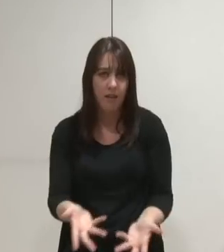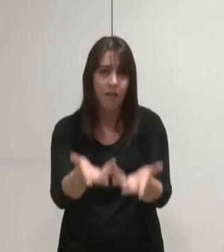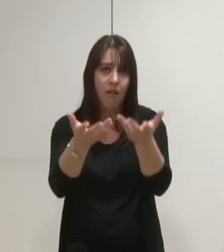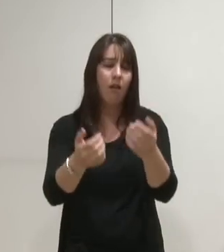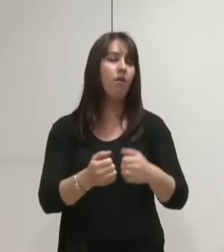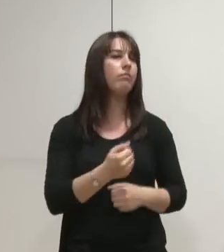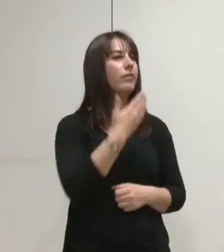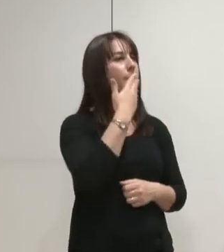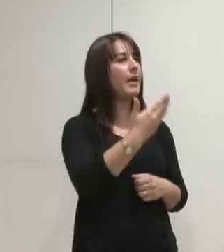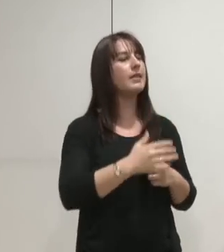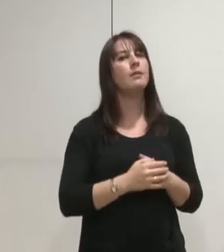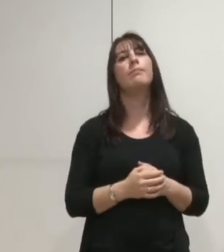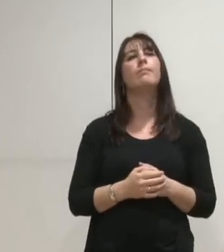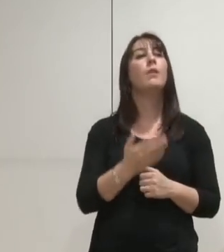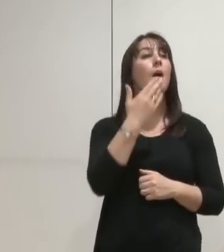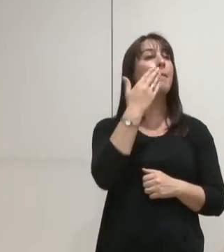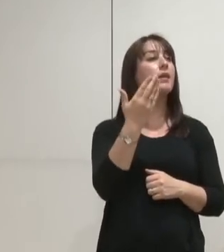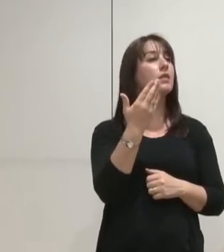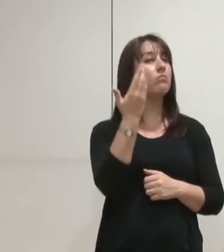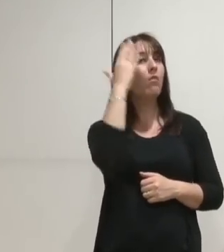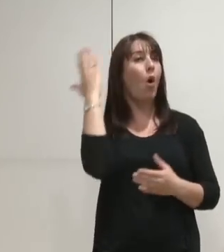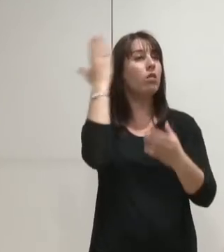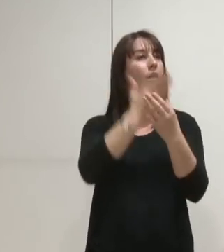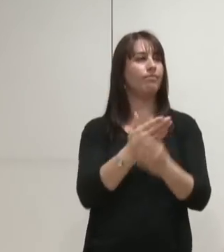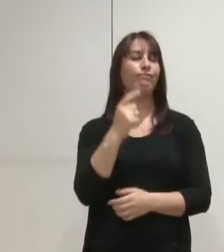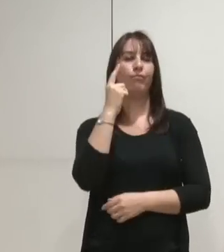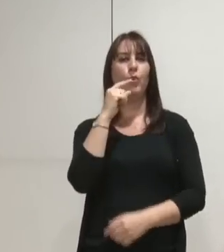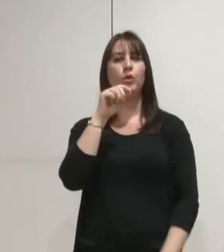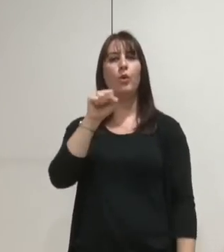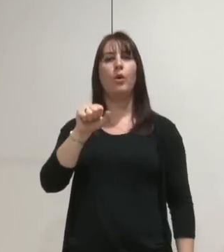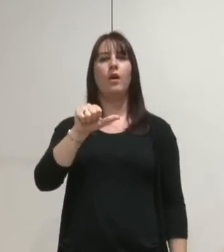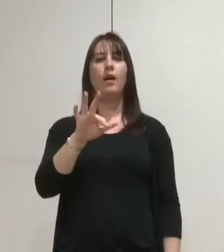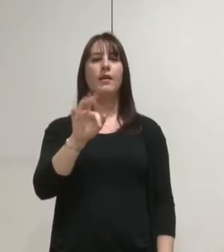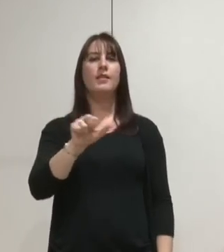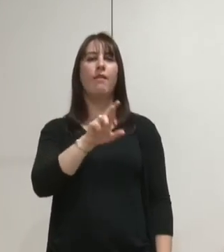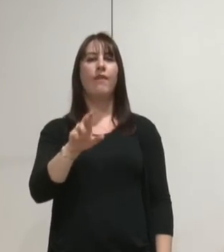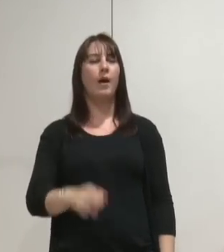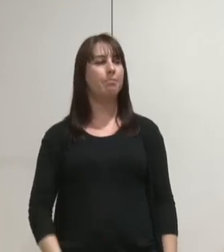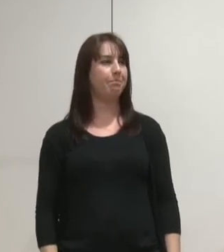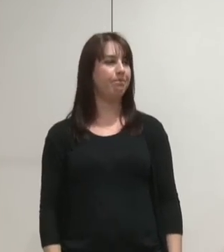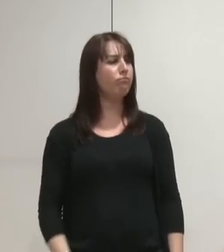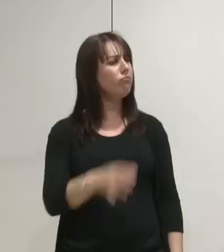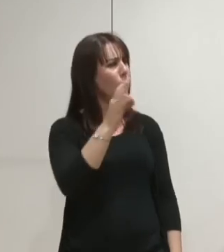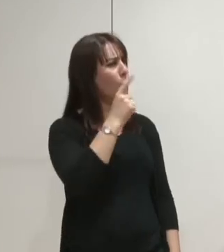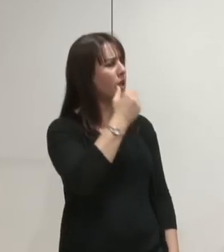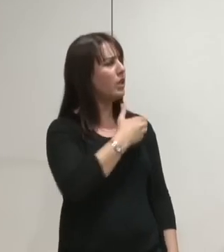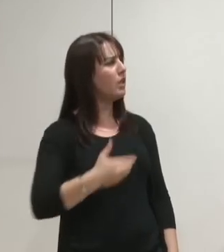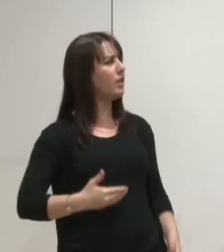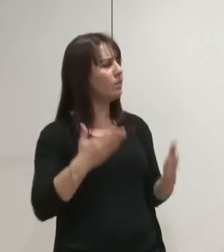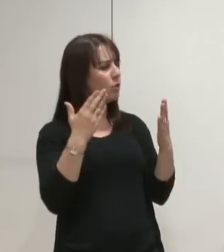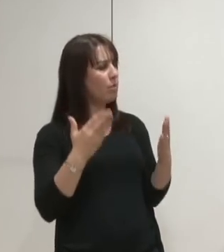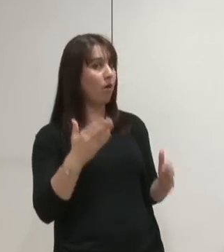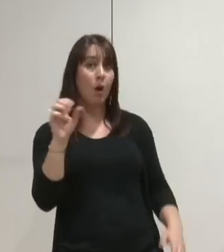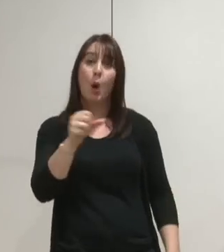merci merci il y a-t-il d'invention monsieur Safar oui monsieur le Maire